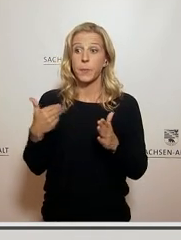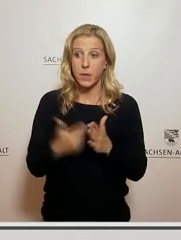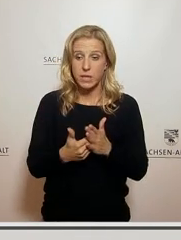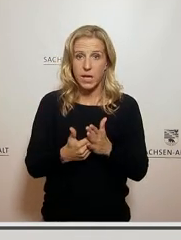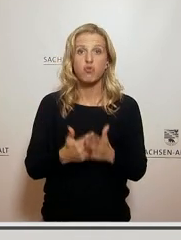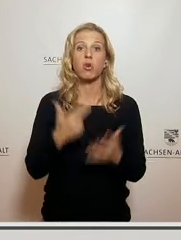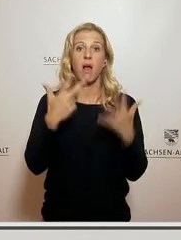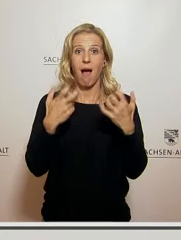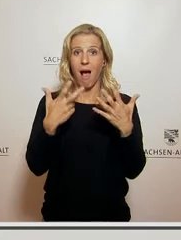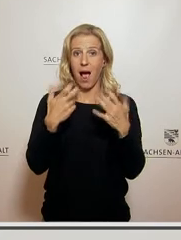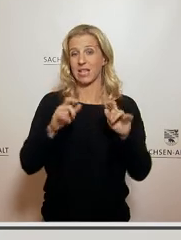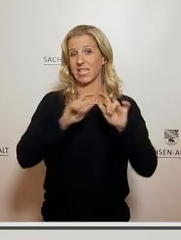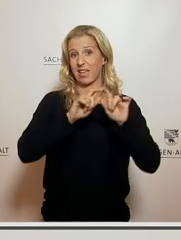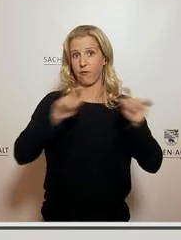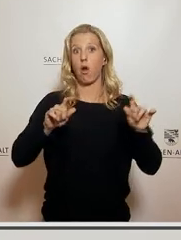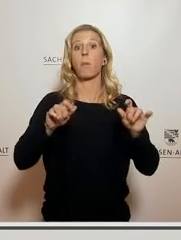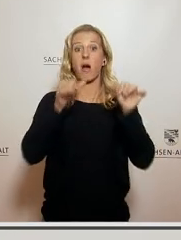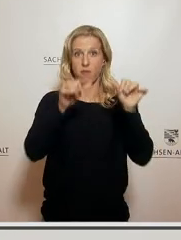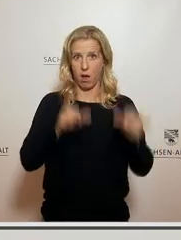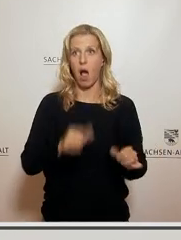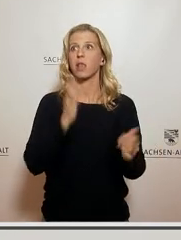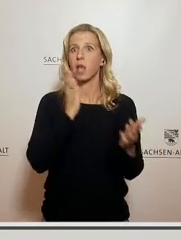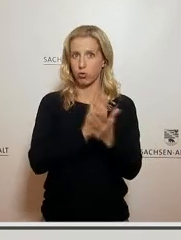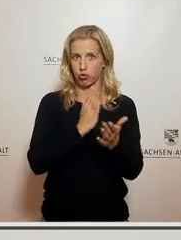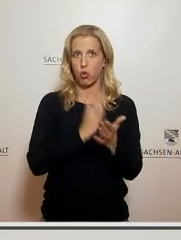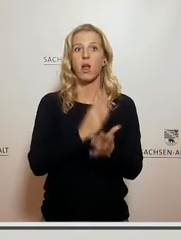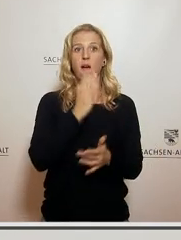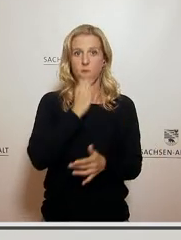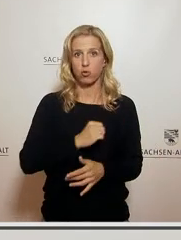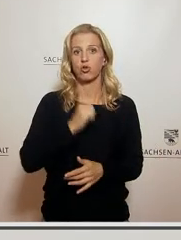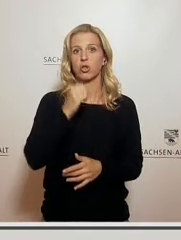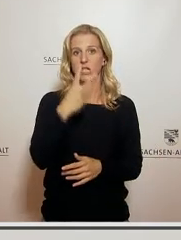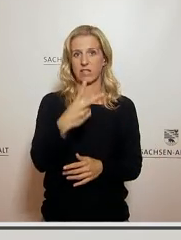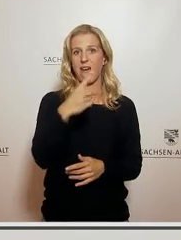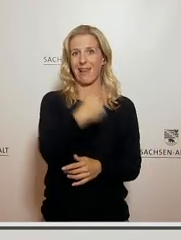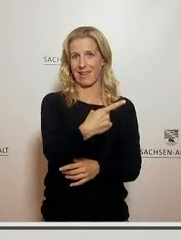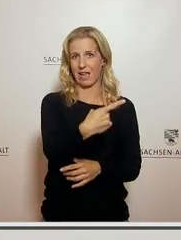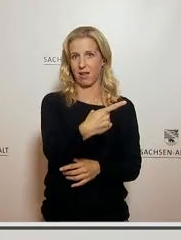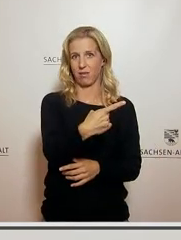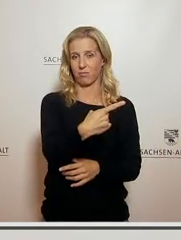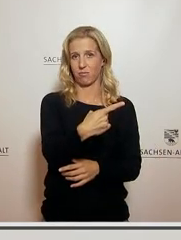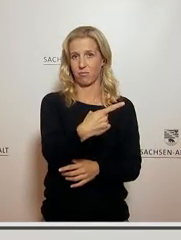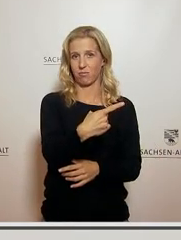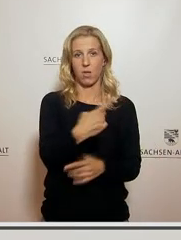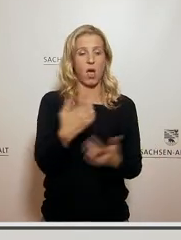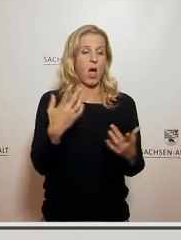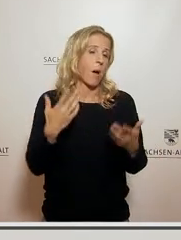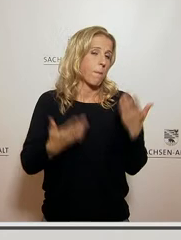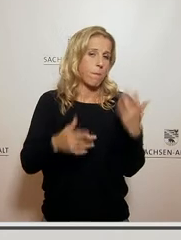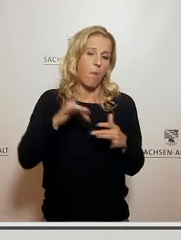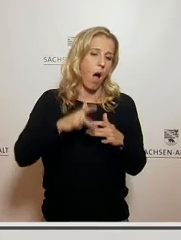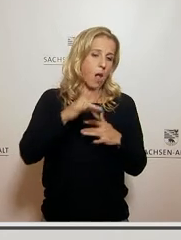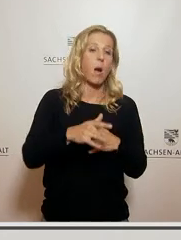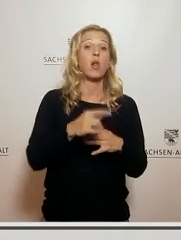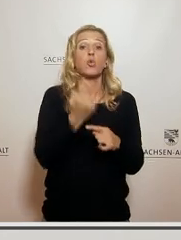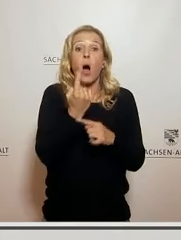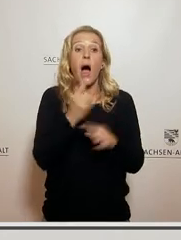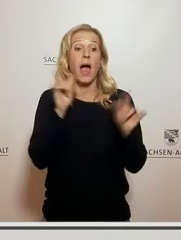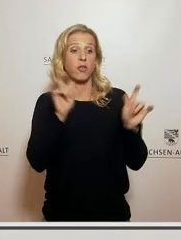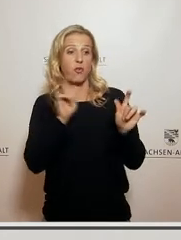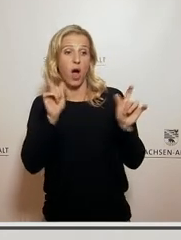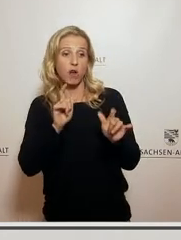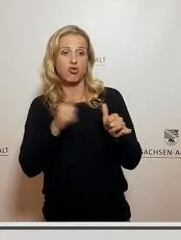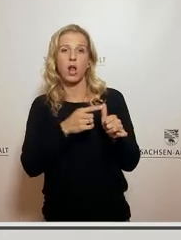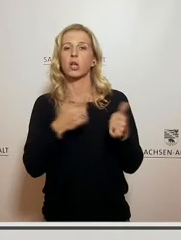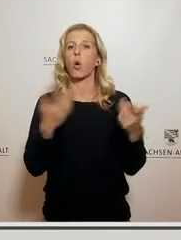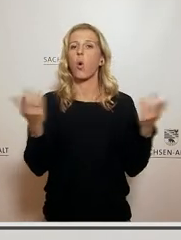80 Unternehmen den Antrag gestellt, das 2G zu ziehen, sei es mal für eine Veranstaltung, sei es für